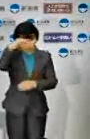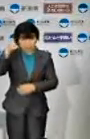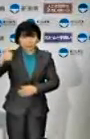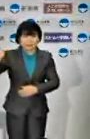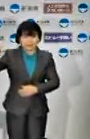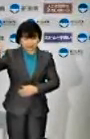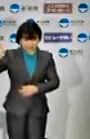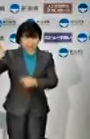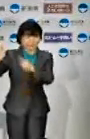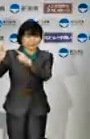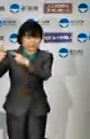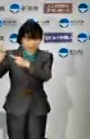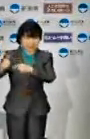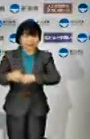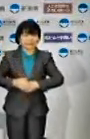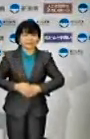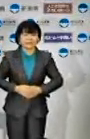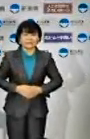あ、キャンペーン大使としてですね、